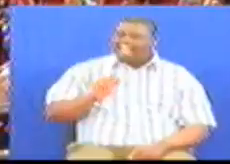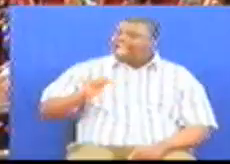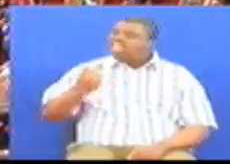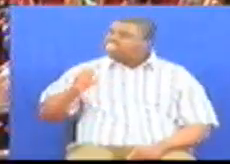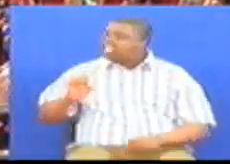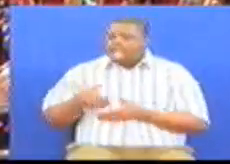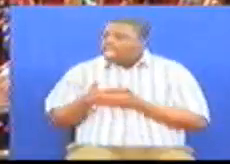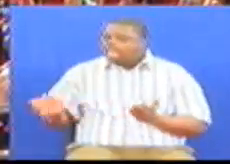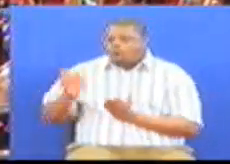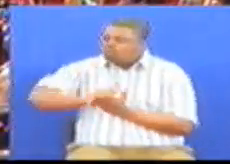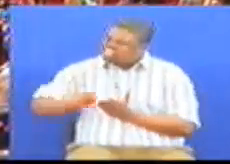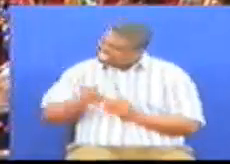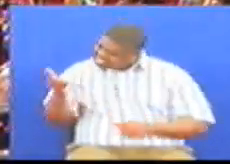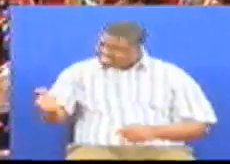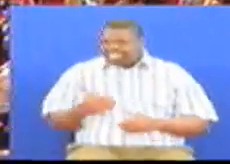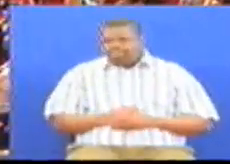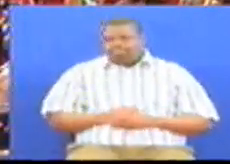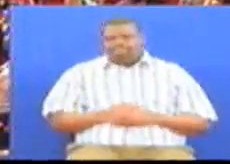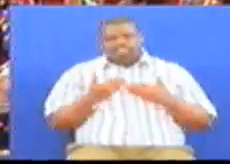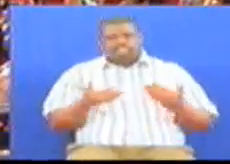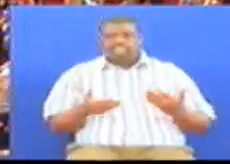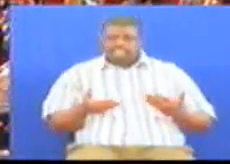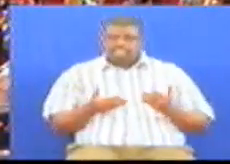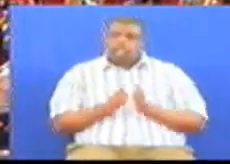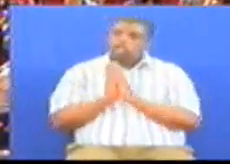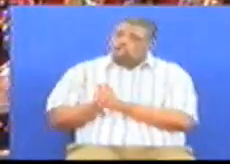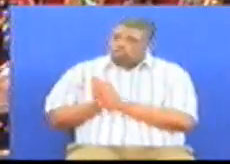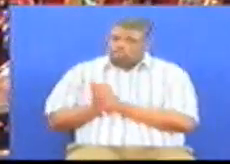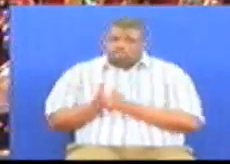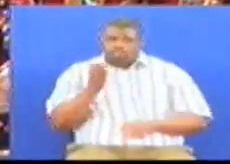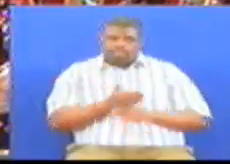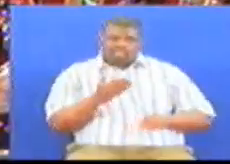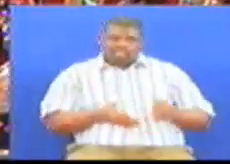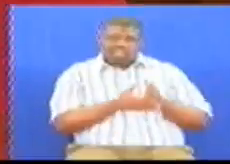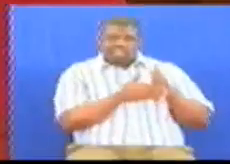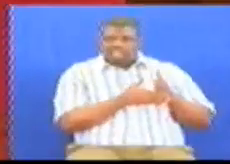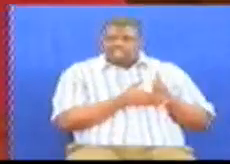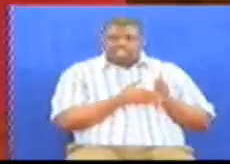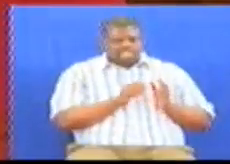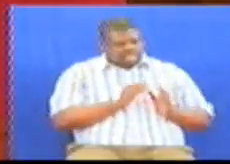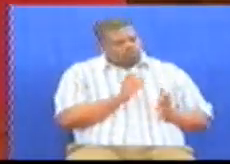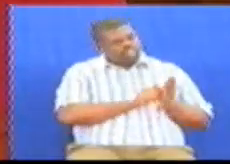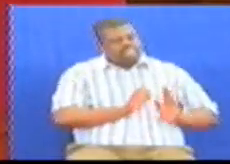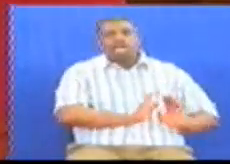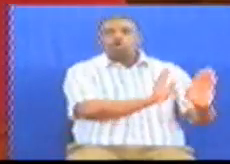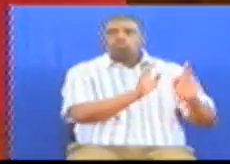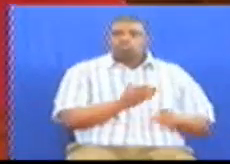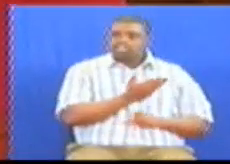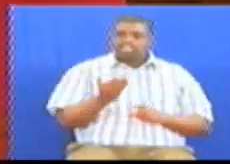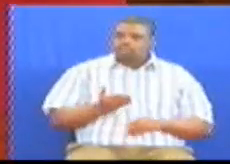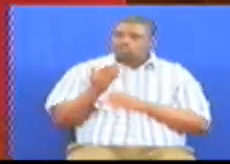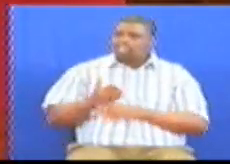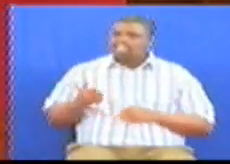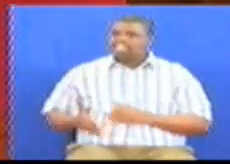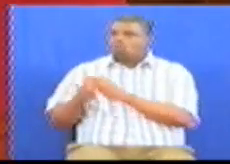tarafa ofisi ya tarafa. Sasa tunaomba na wenyewe wajengewe maofisi ya tarafa wawe na ofisi zao. Nimeona wengine wanajengewa kwenye